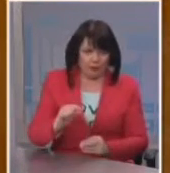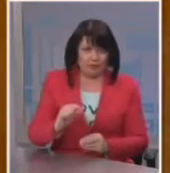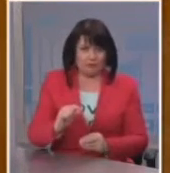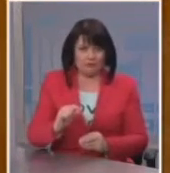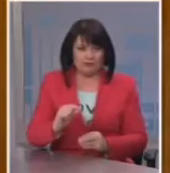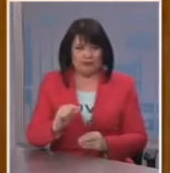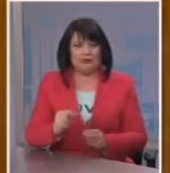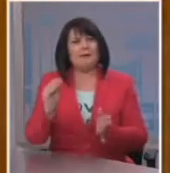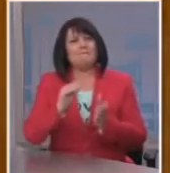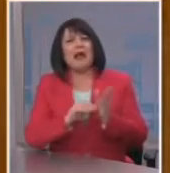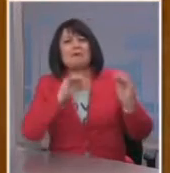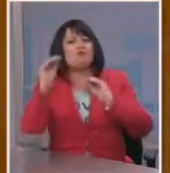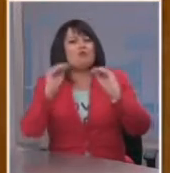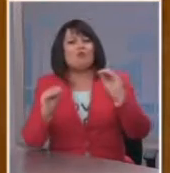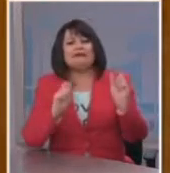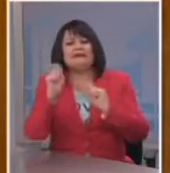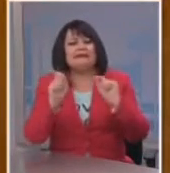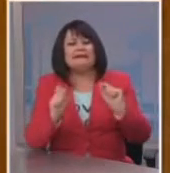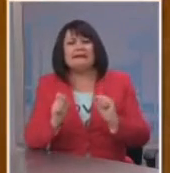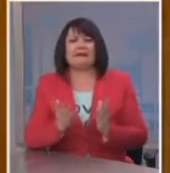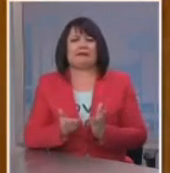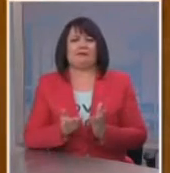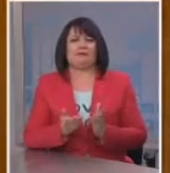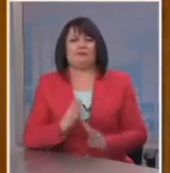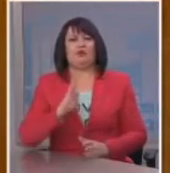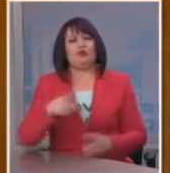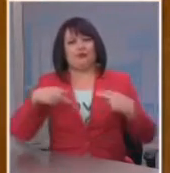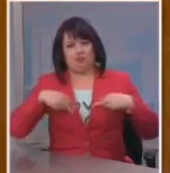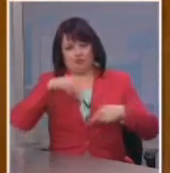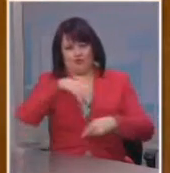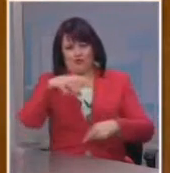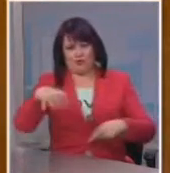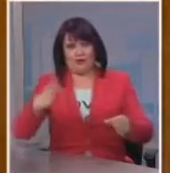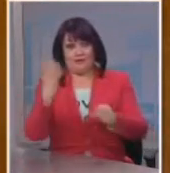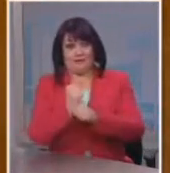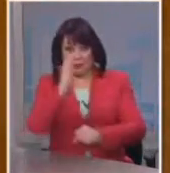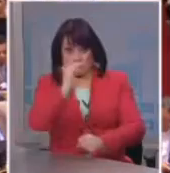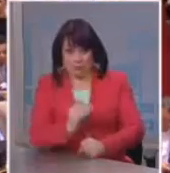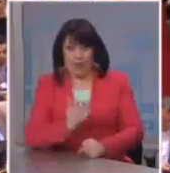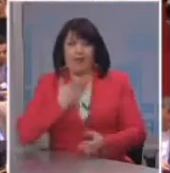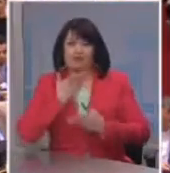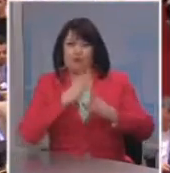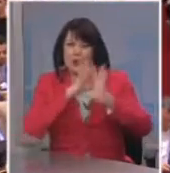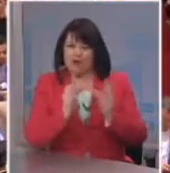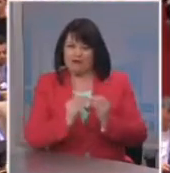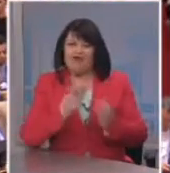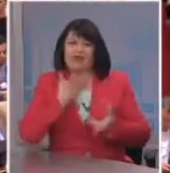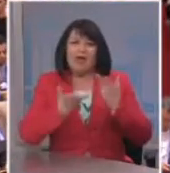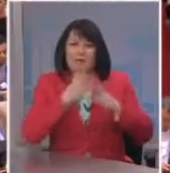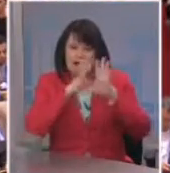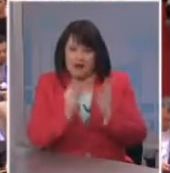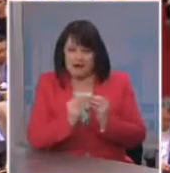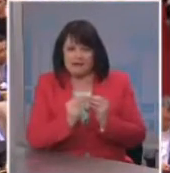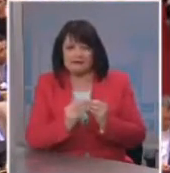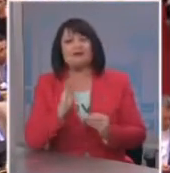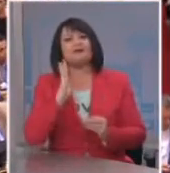τις αναδιατάξουμε. Και θα δώσουμε τη δυνατότητα σε όποιο Υπουργείο επιτύχει μείωση δαπανών να εξασφαλίσει, να αξιοποιήσει